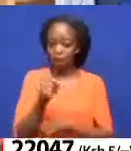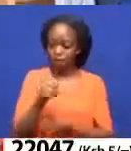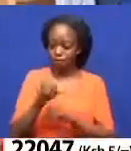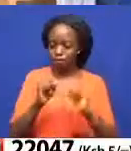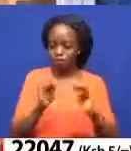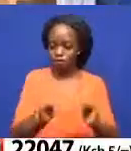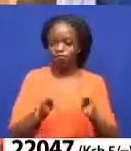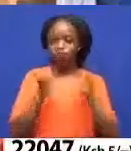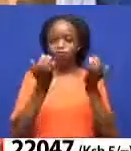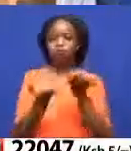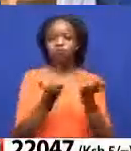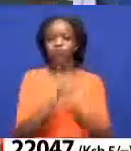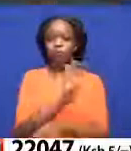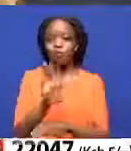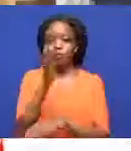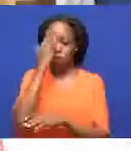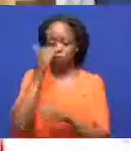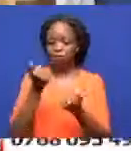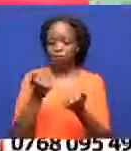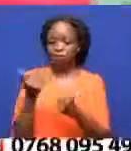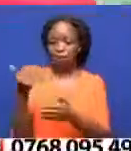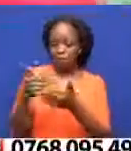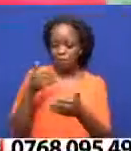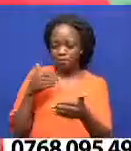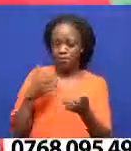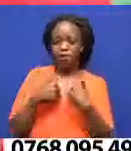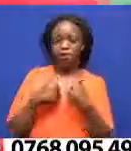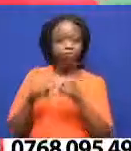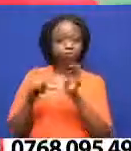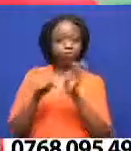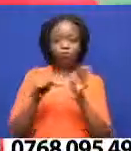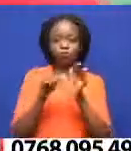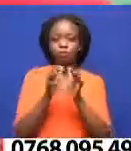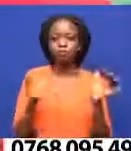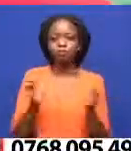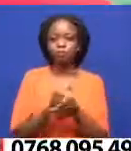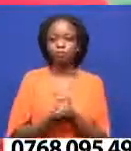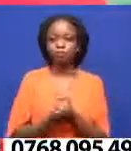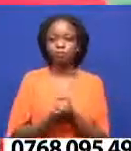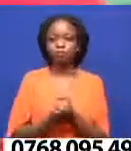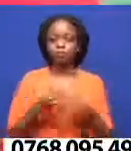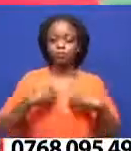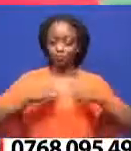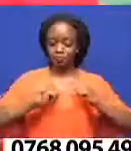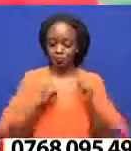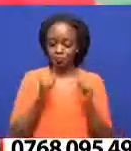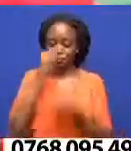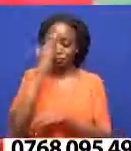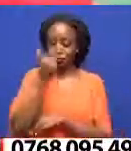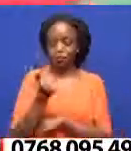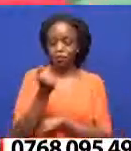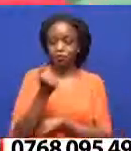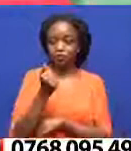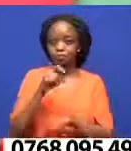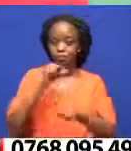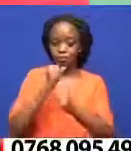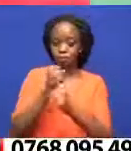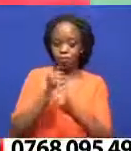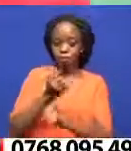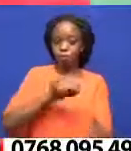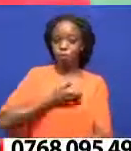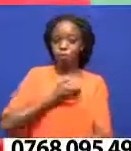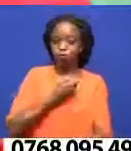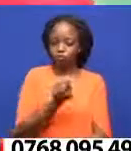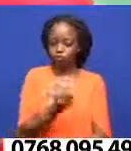zao pakubwa, kwani walikuwa katika hali mbaya sana. Na tumefurahia tumekuwa kwa zile, yani kazi yetu imekuwa ile